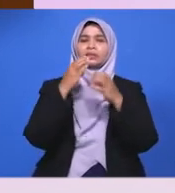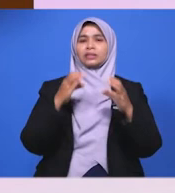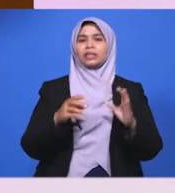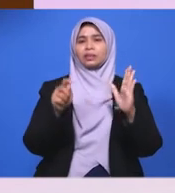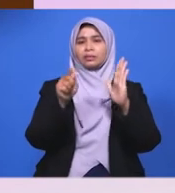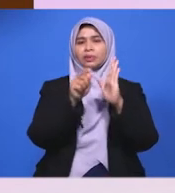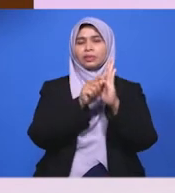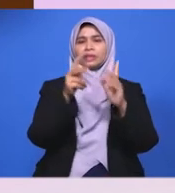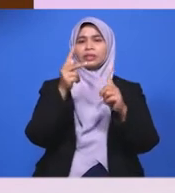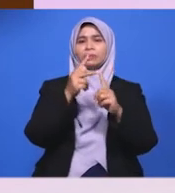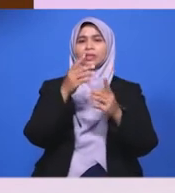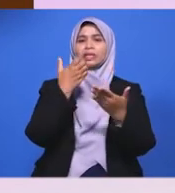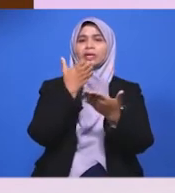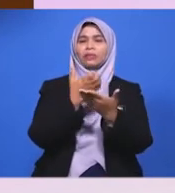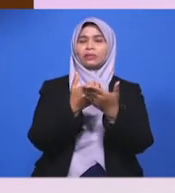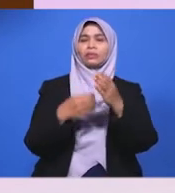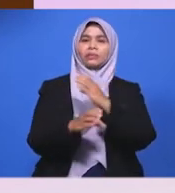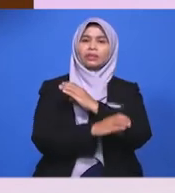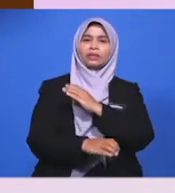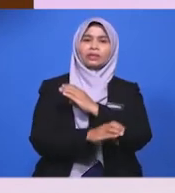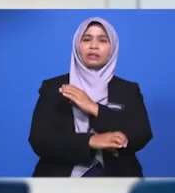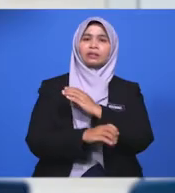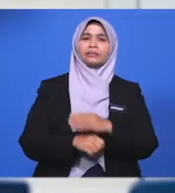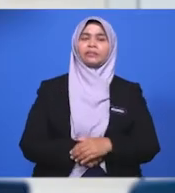positif kepada ekonomi negara.